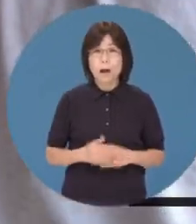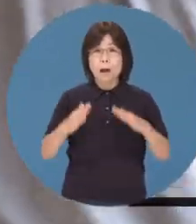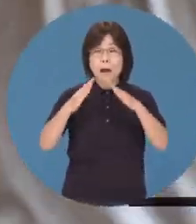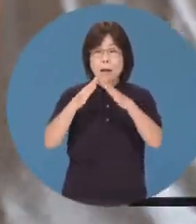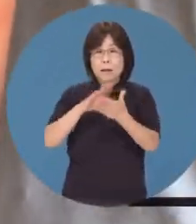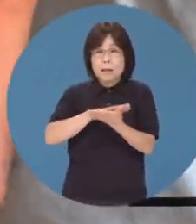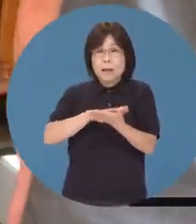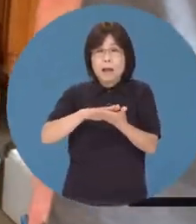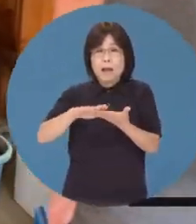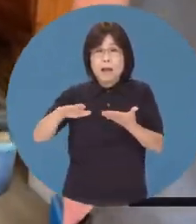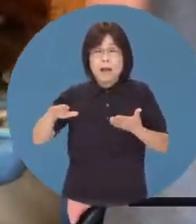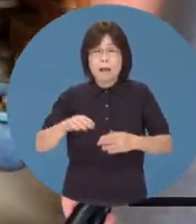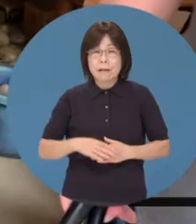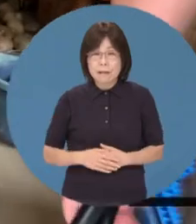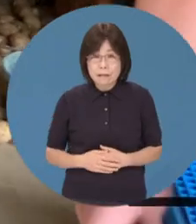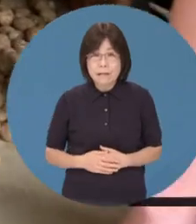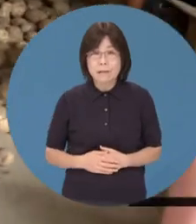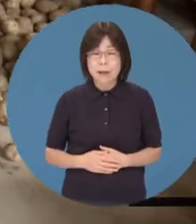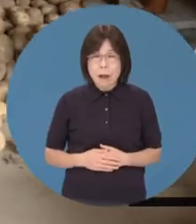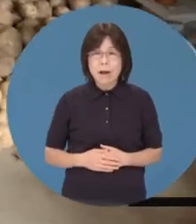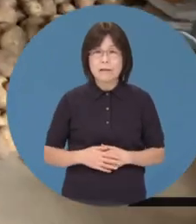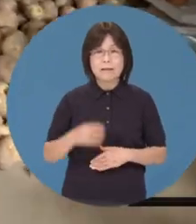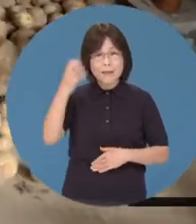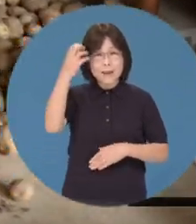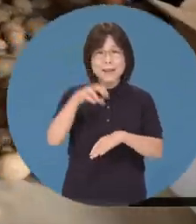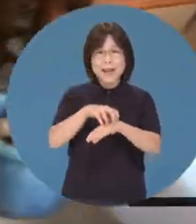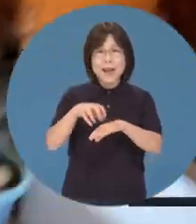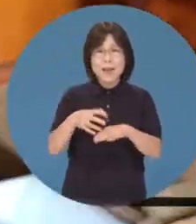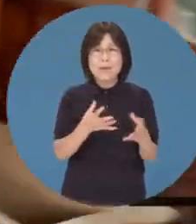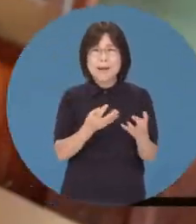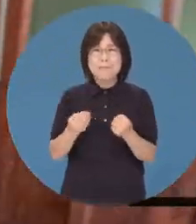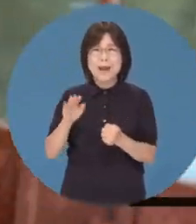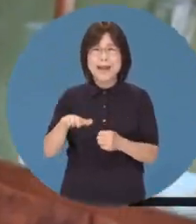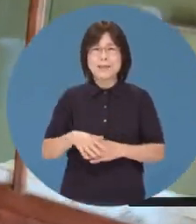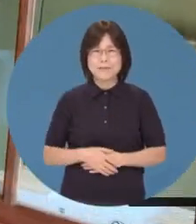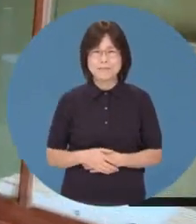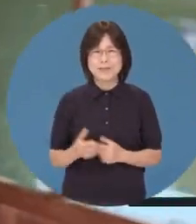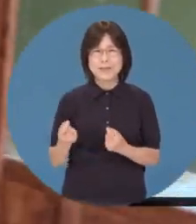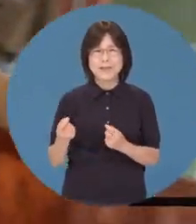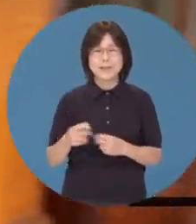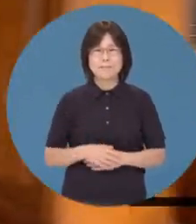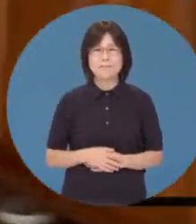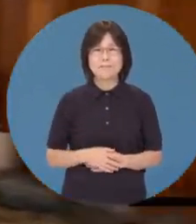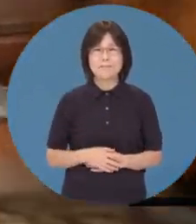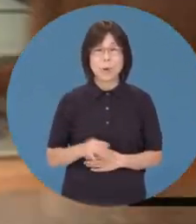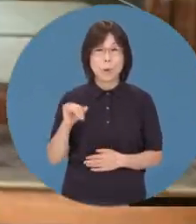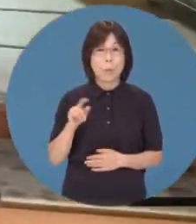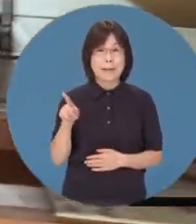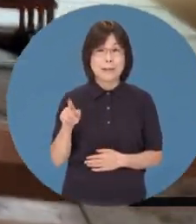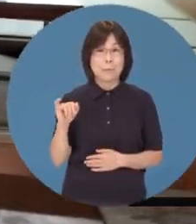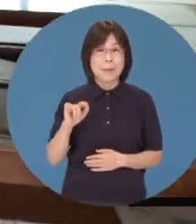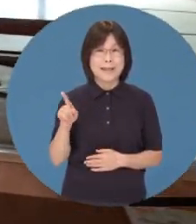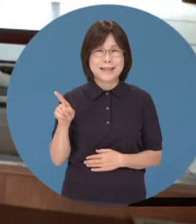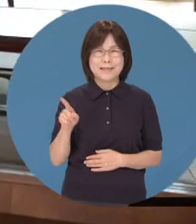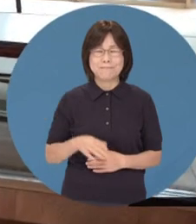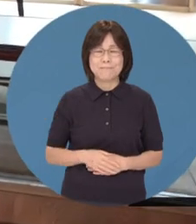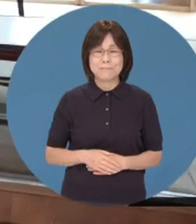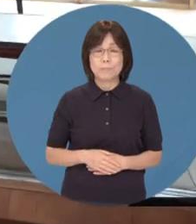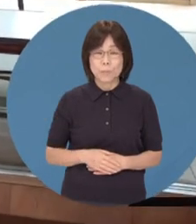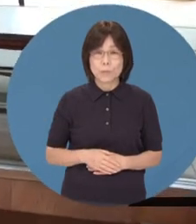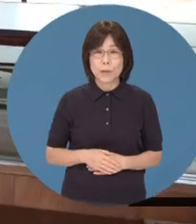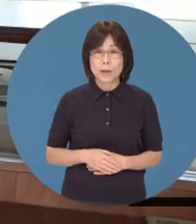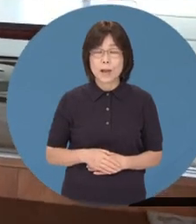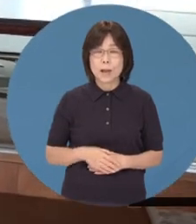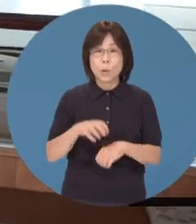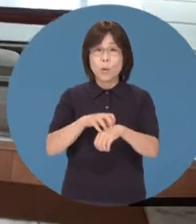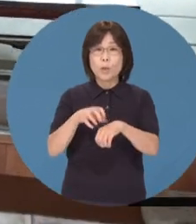本当綺麗ですね。あら、ジャガイモがたくさん。 そうですね。 どこで買ったの？ あ、 おばあち